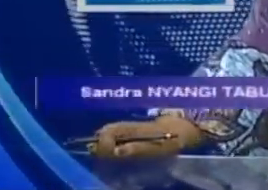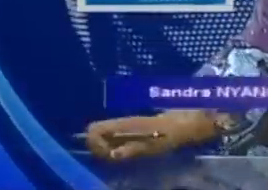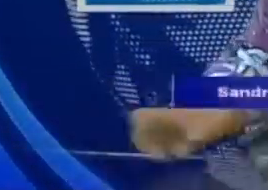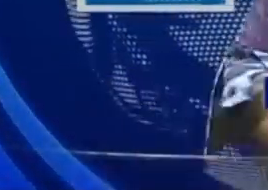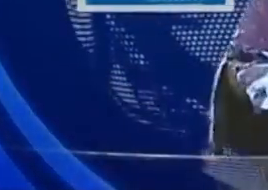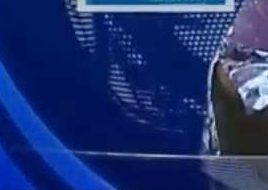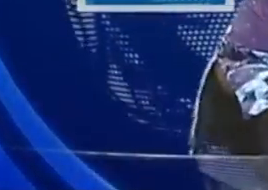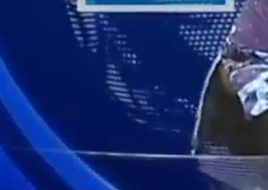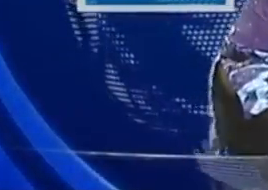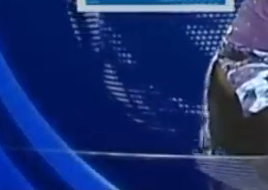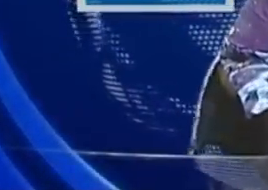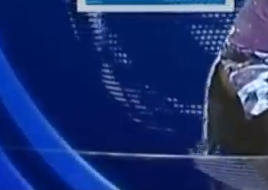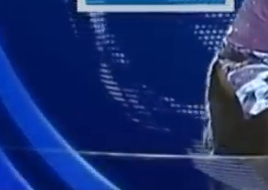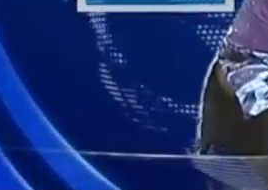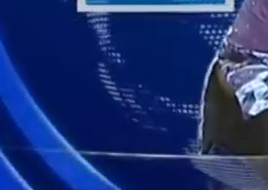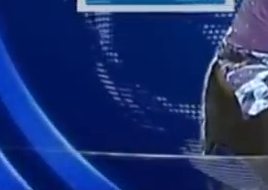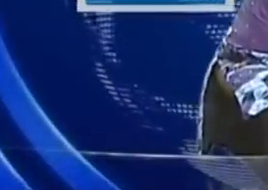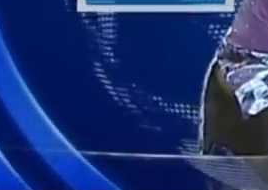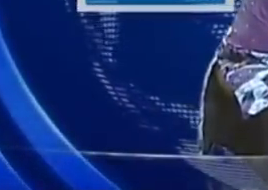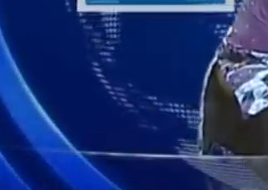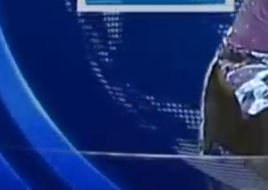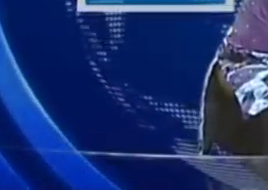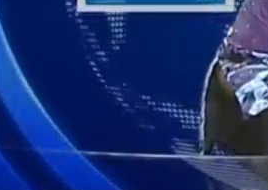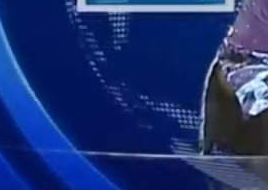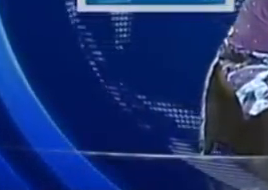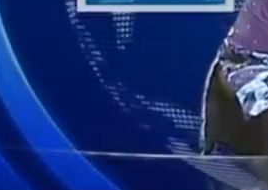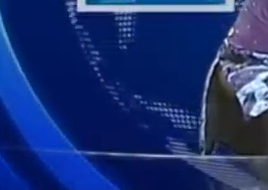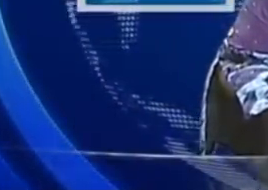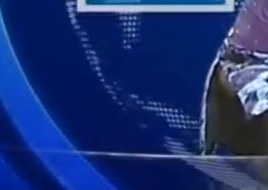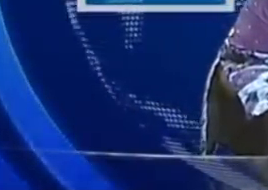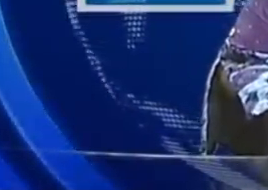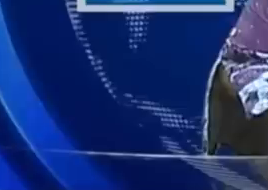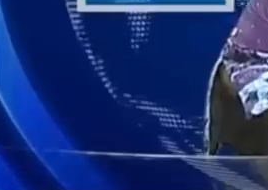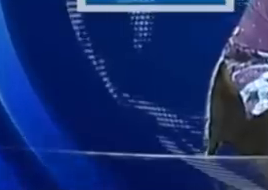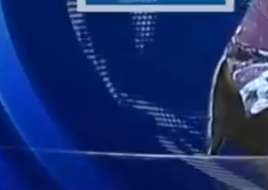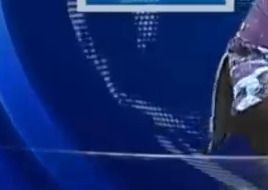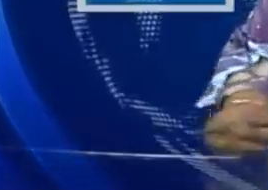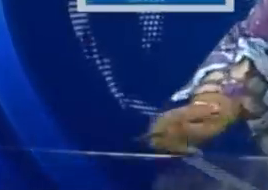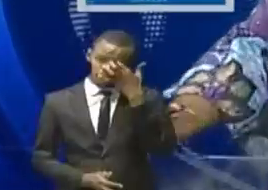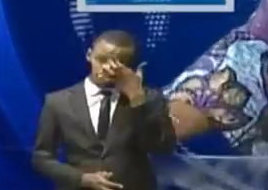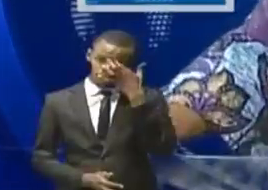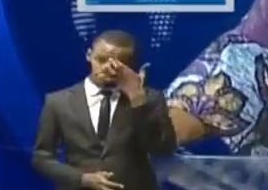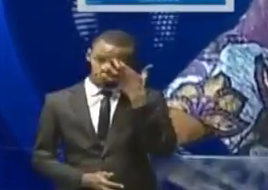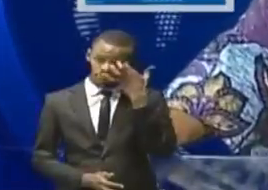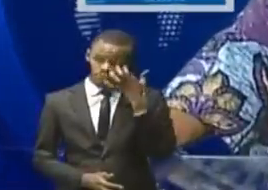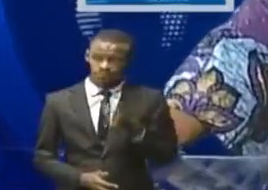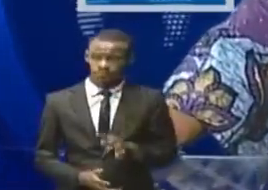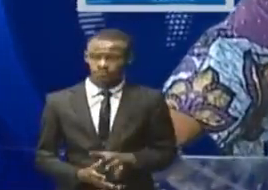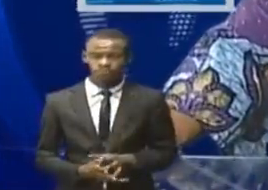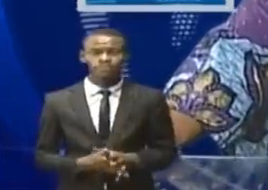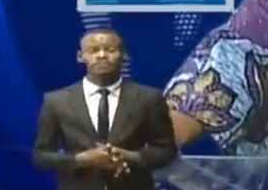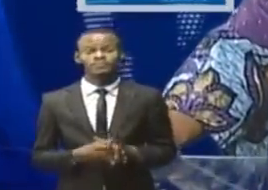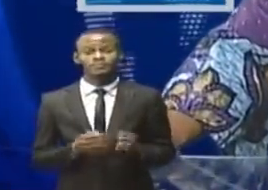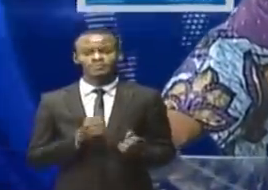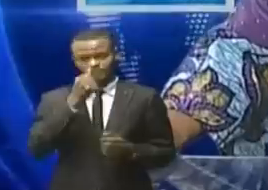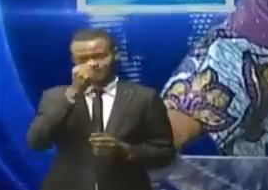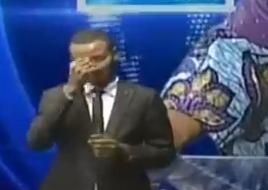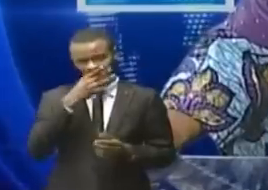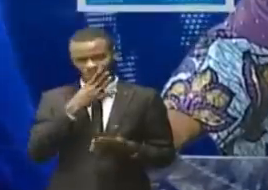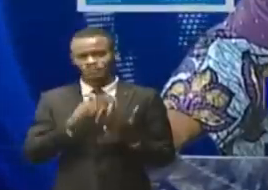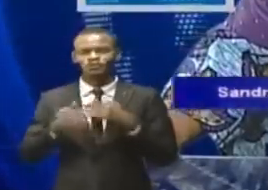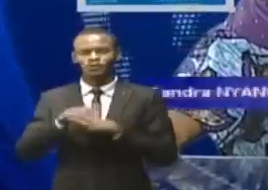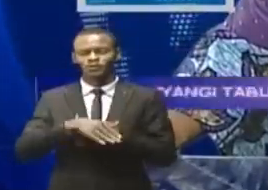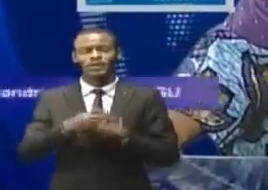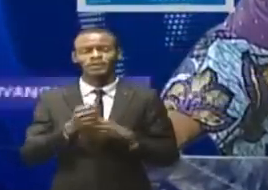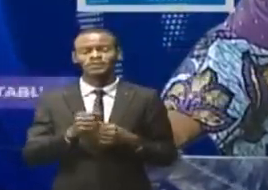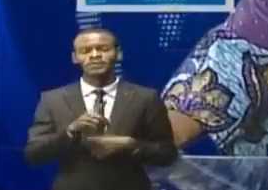de vous retrouver à travers cette grande édition d'informations sur la chaîne nationale. Mesdames et messieurs, bonsoir. La 103e réunion